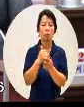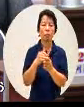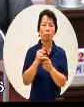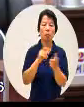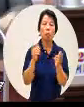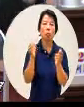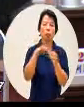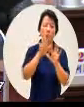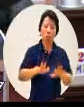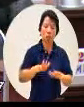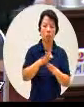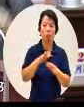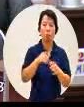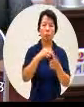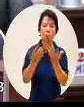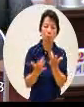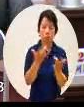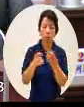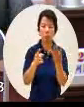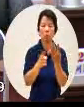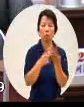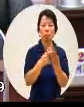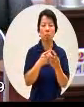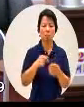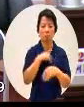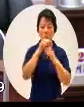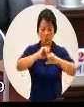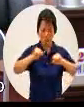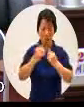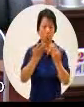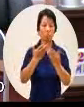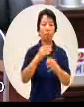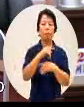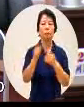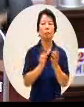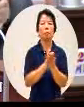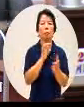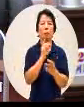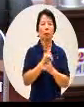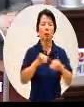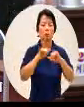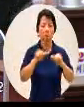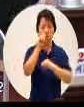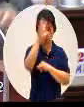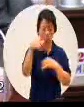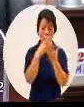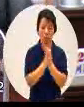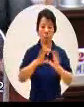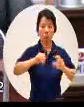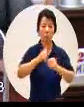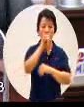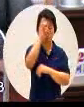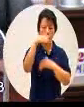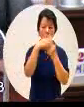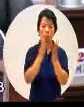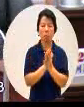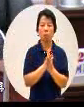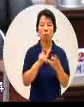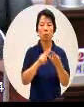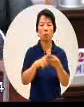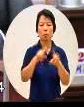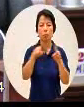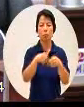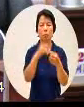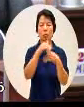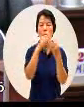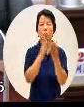了解這兩個產業一個是國民黨現在的主張一個是民進黨主張其實都有長期一貫性的主張它的優勢